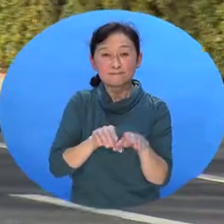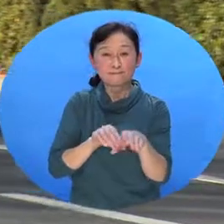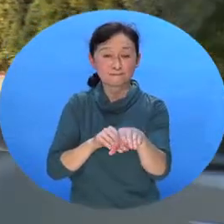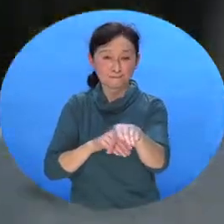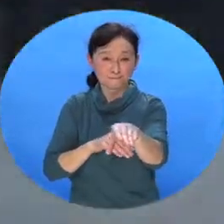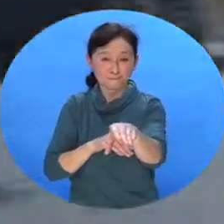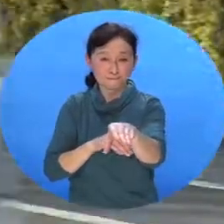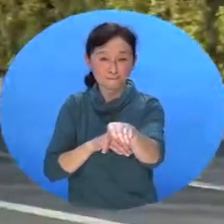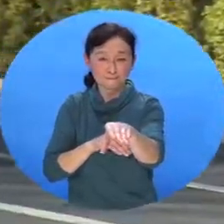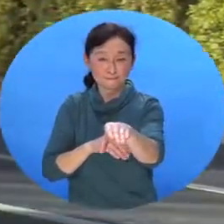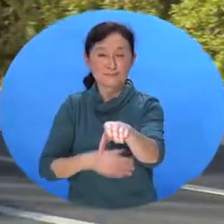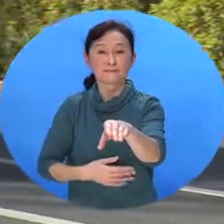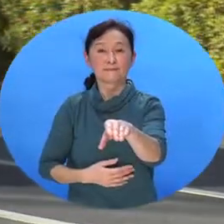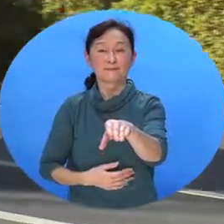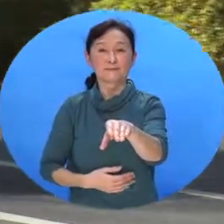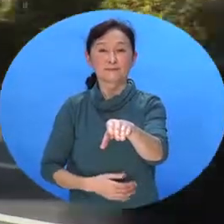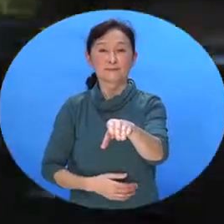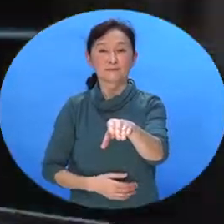ます。